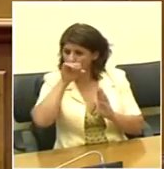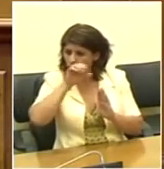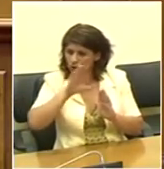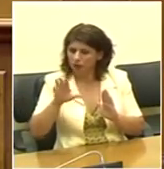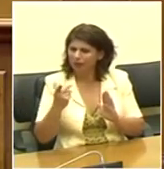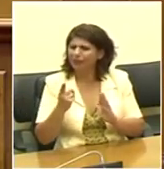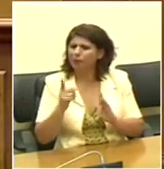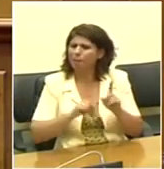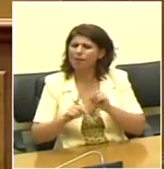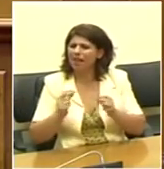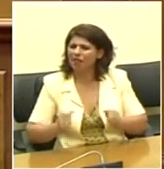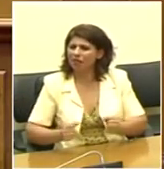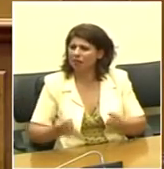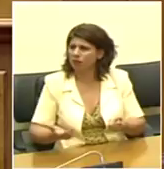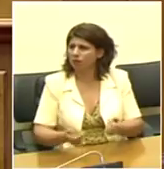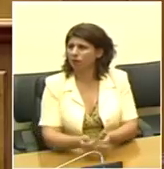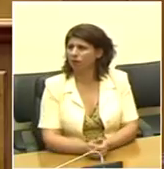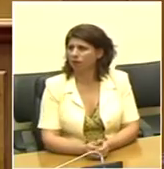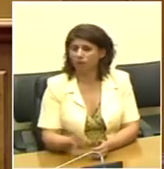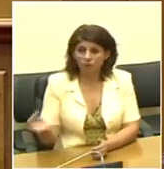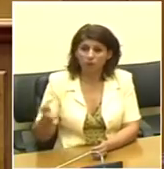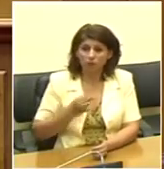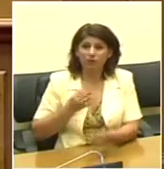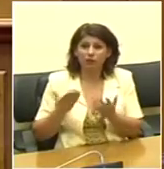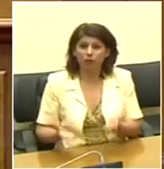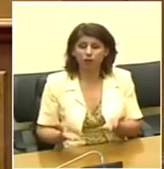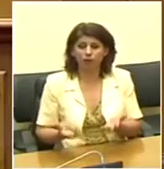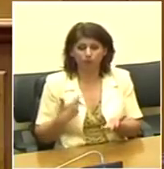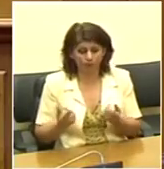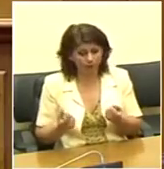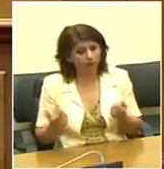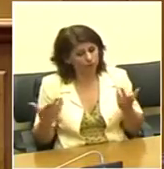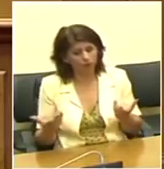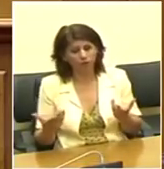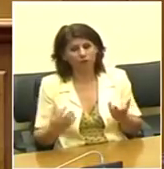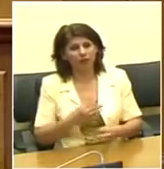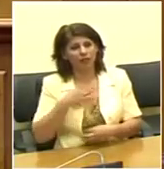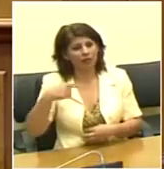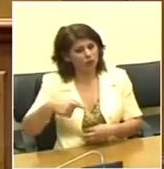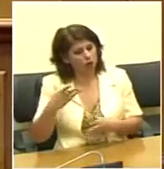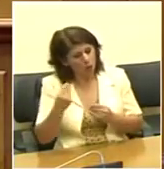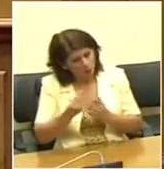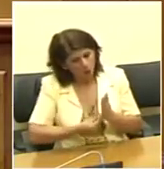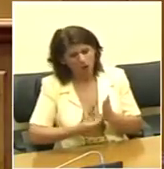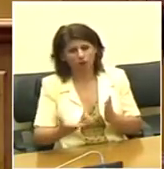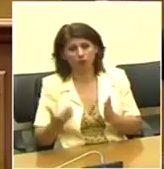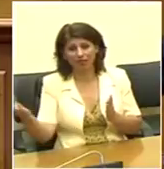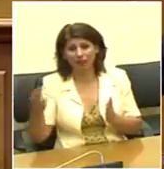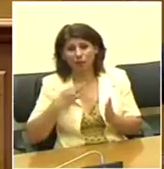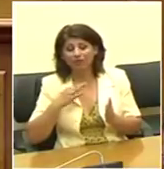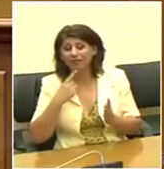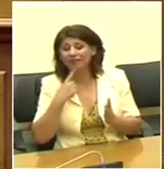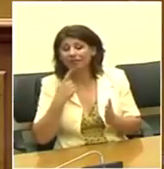ποια είναι η θέση σας? Να μου τις πείτε. Σας έχω προκαλέσει, κύριε Τασούλα, πάρα πολλές φορές. Να μου πείτε τι